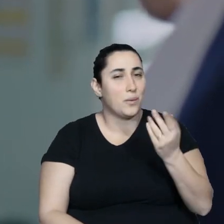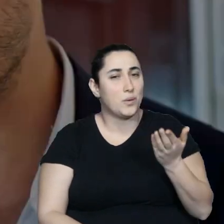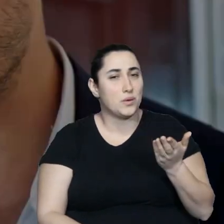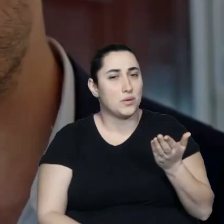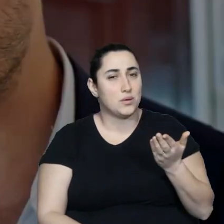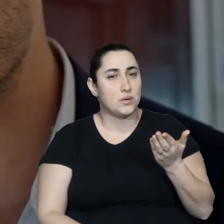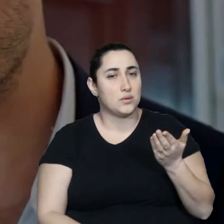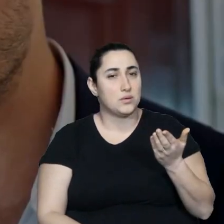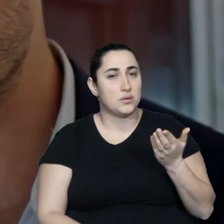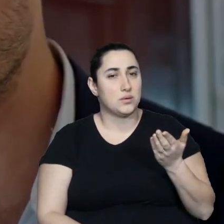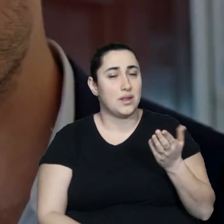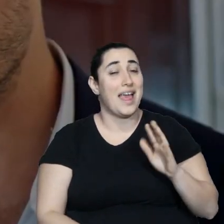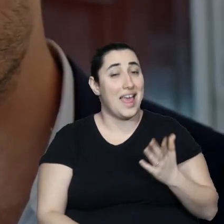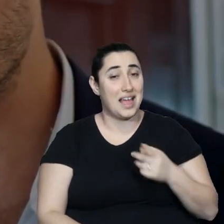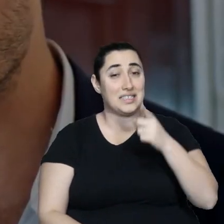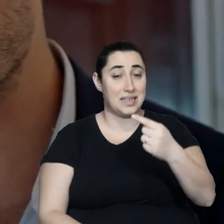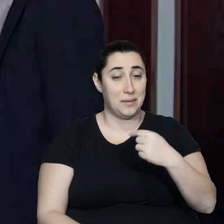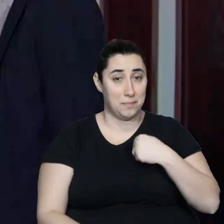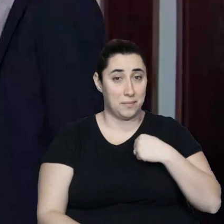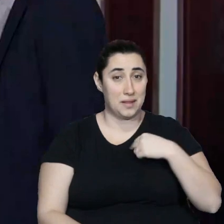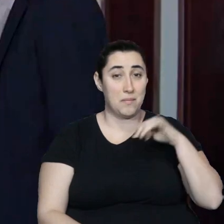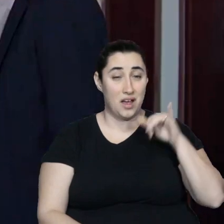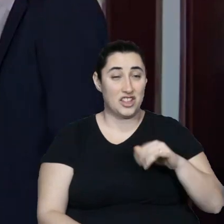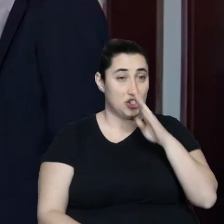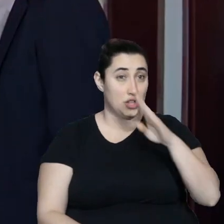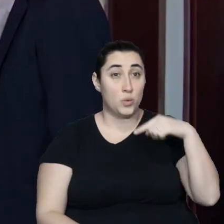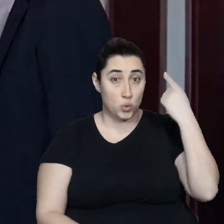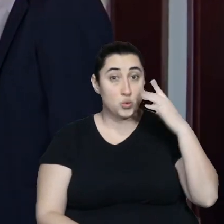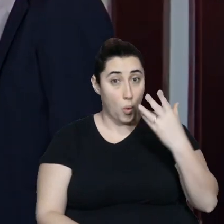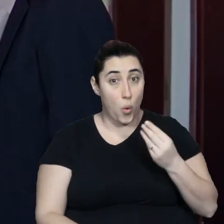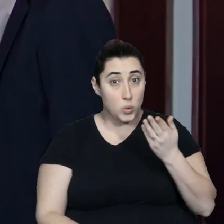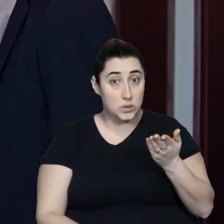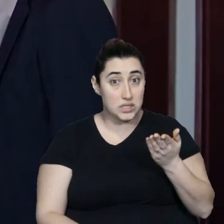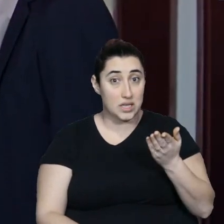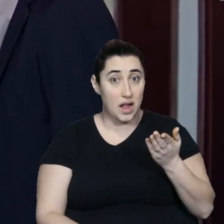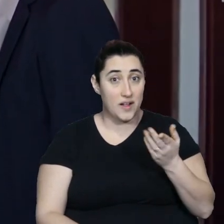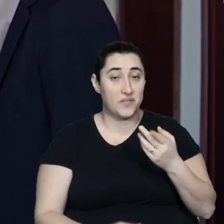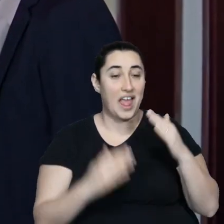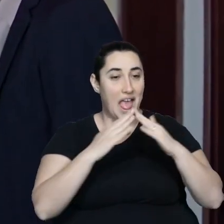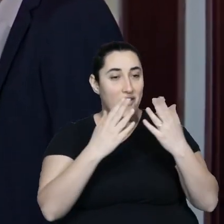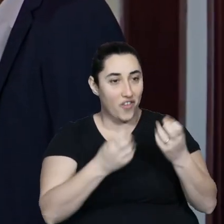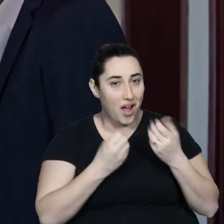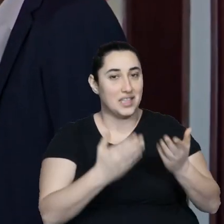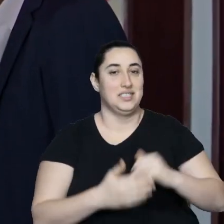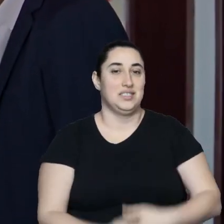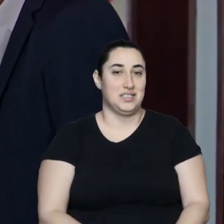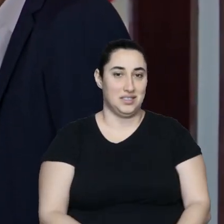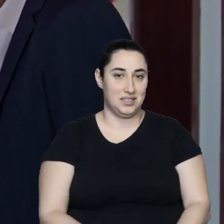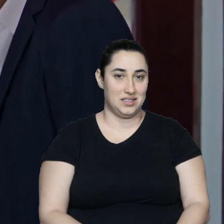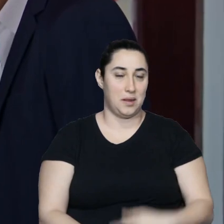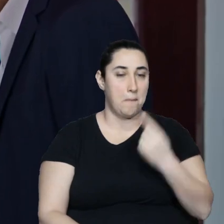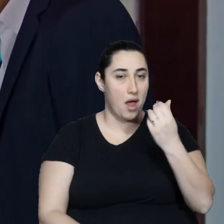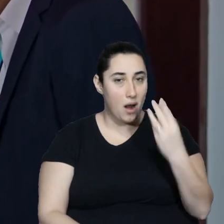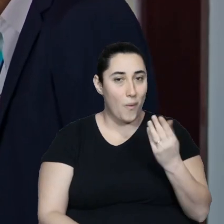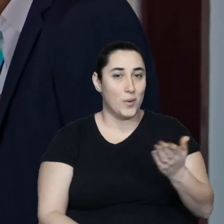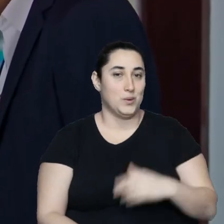ya? Eğer sen benimle ilgili ciddi düşünseydin, bir kere bir evin olurdu.